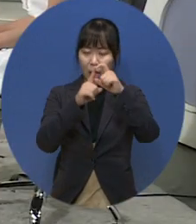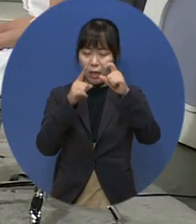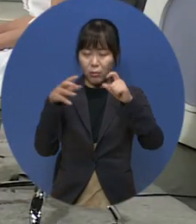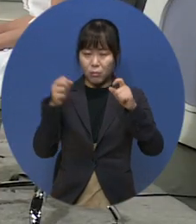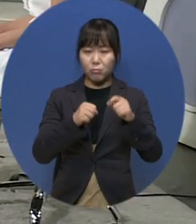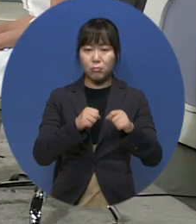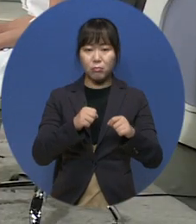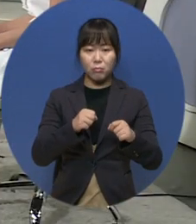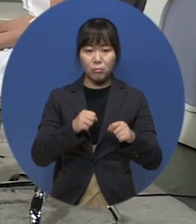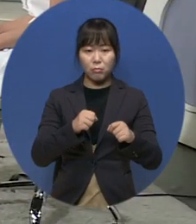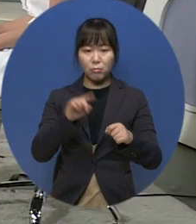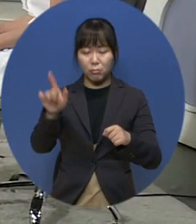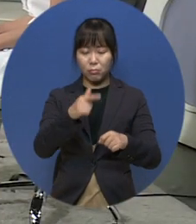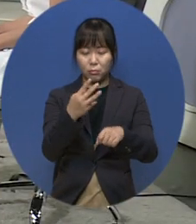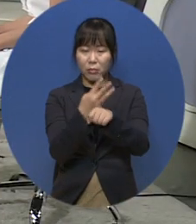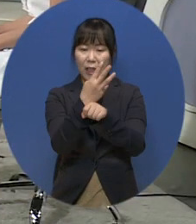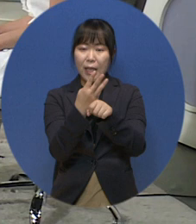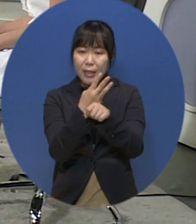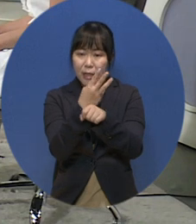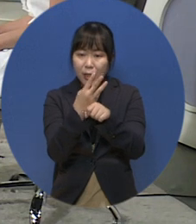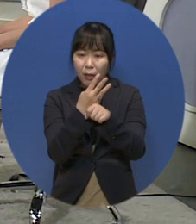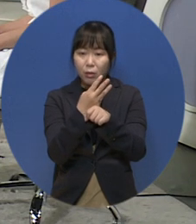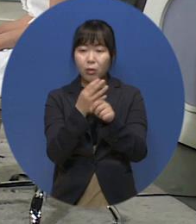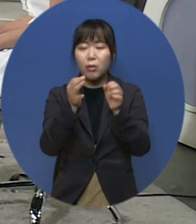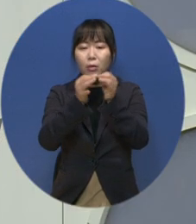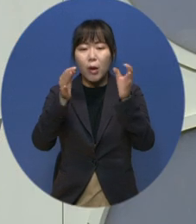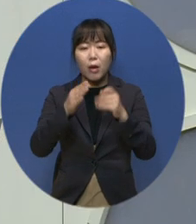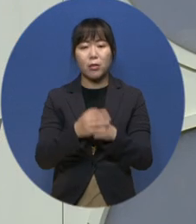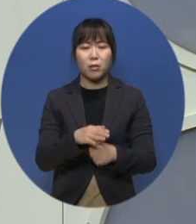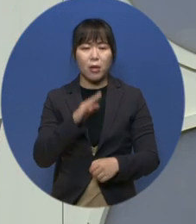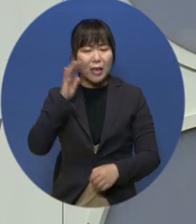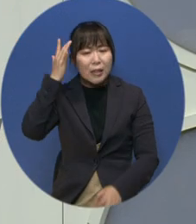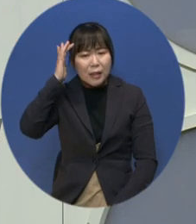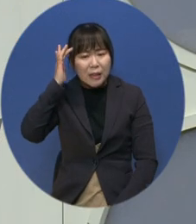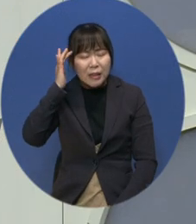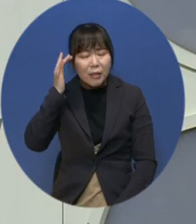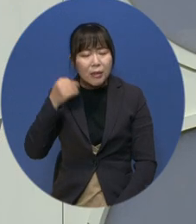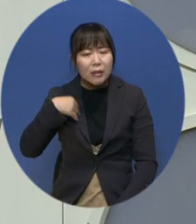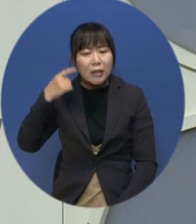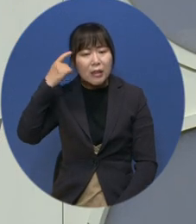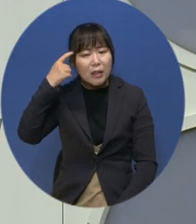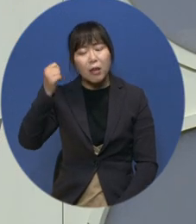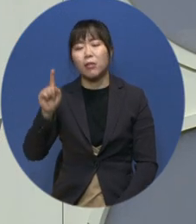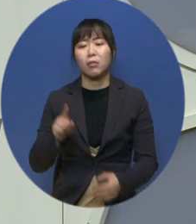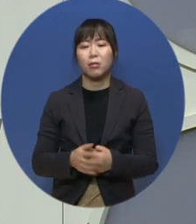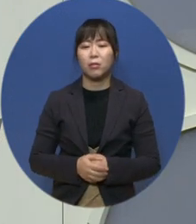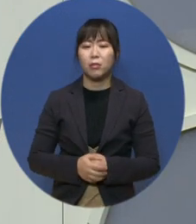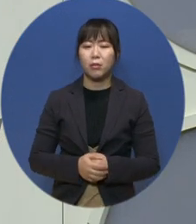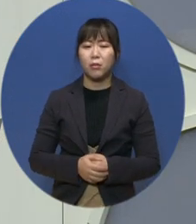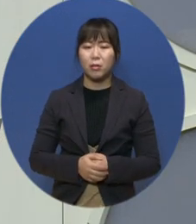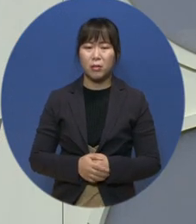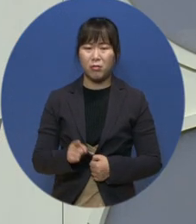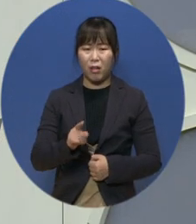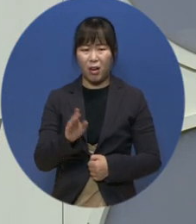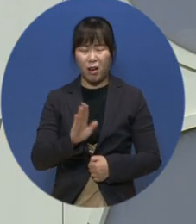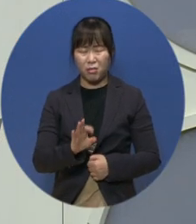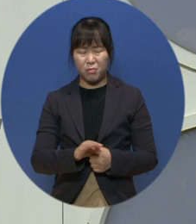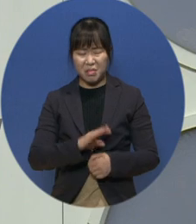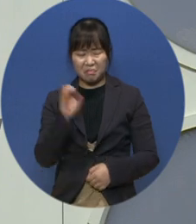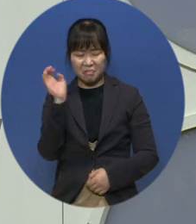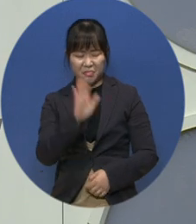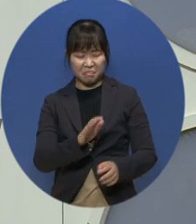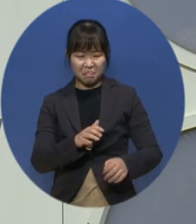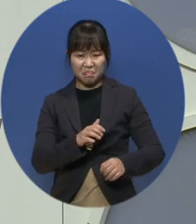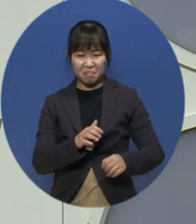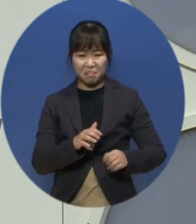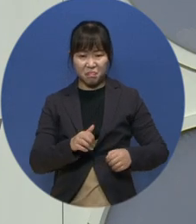와. 하루에 3시간씩. 아. 저 나중에는요. 진땀이 나면서 무슨 생각이 들었냐면요. 아유 이거 안 하면 안 했지 정말